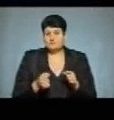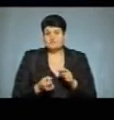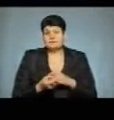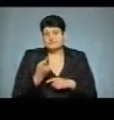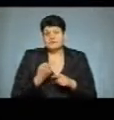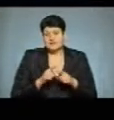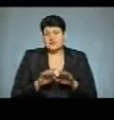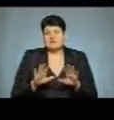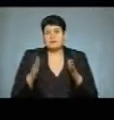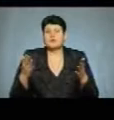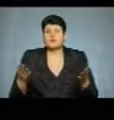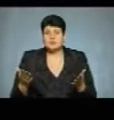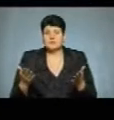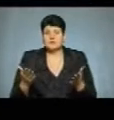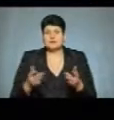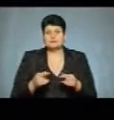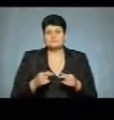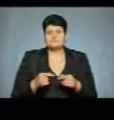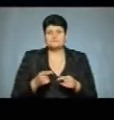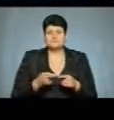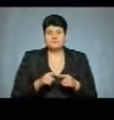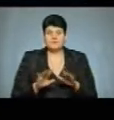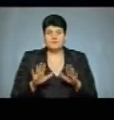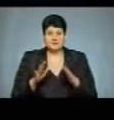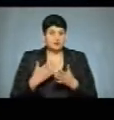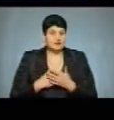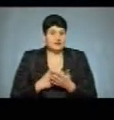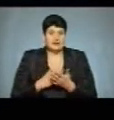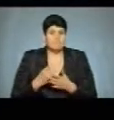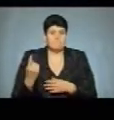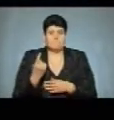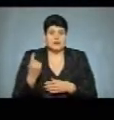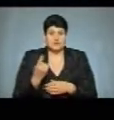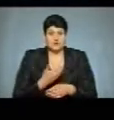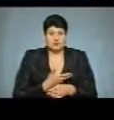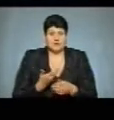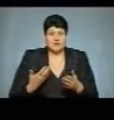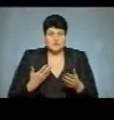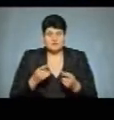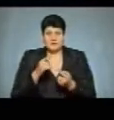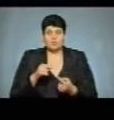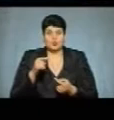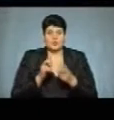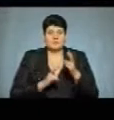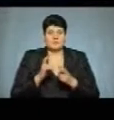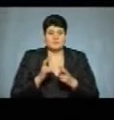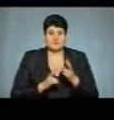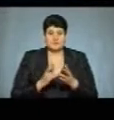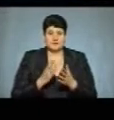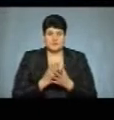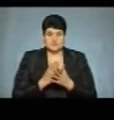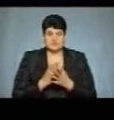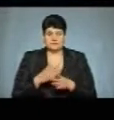даний випадок. Ну, скажімо так, що такий випадок є перший, вперше в нас. Відповідно, по підприємству є